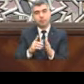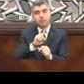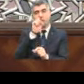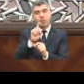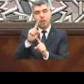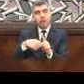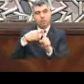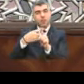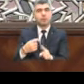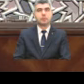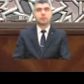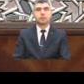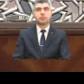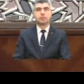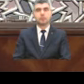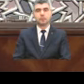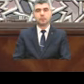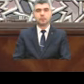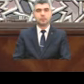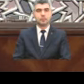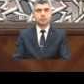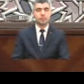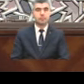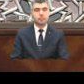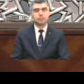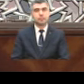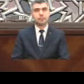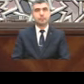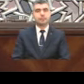إضافي؟ تفضل السيدة النائبة.